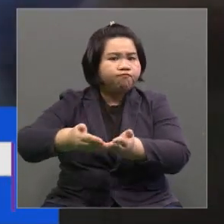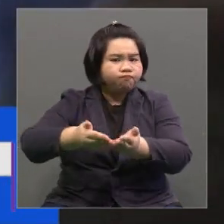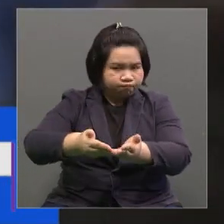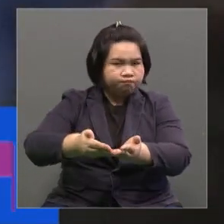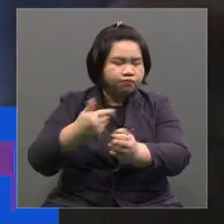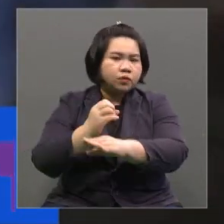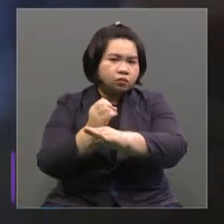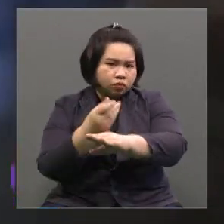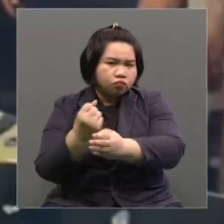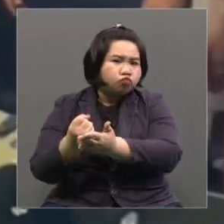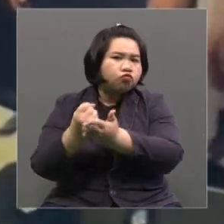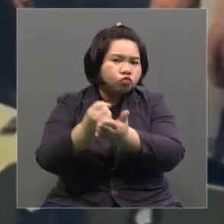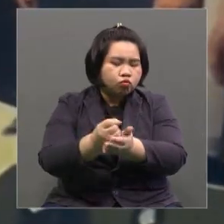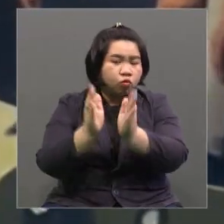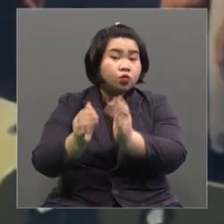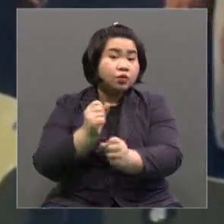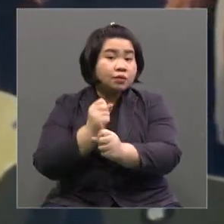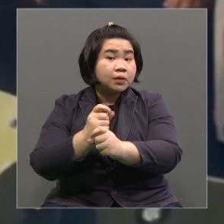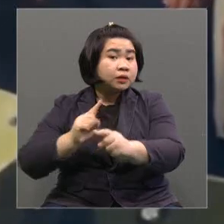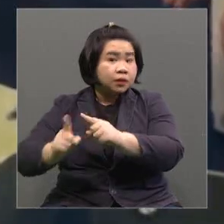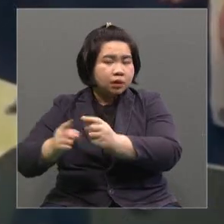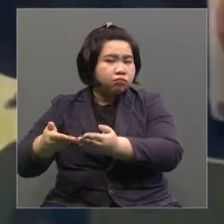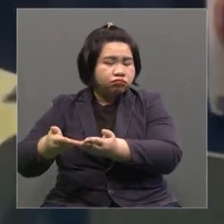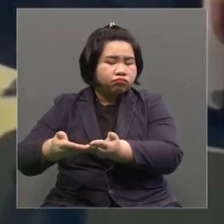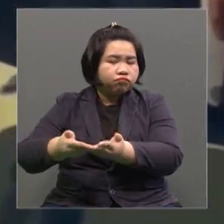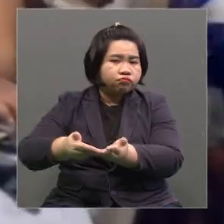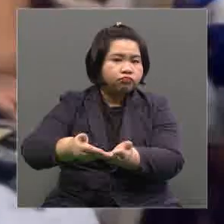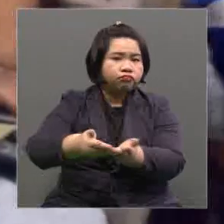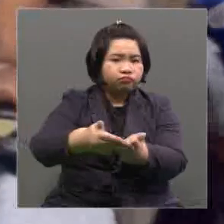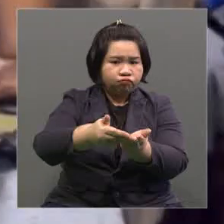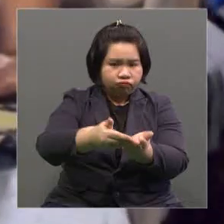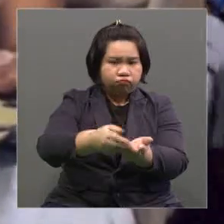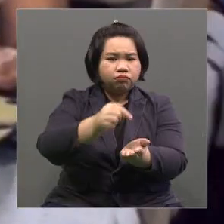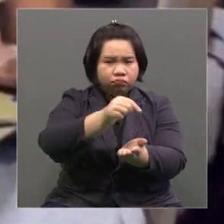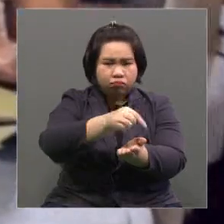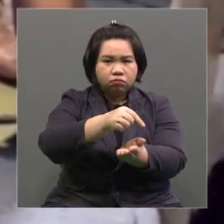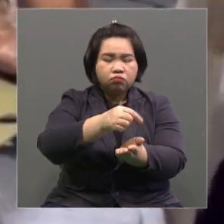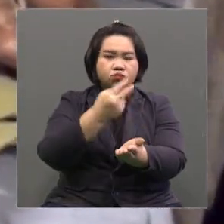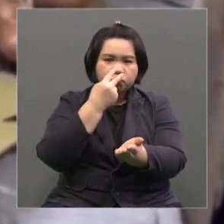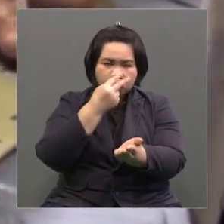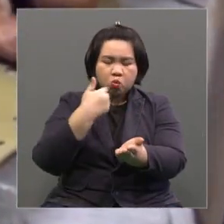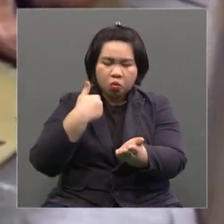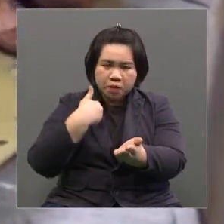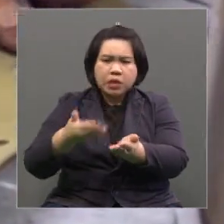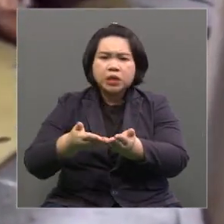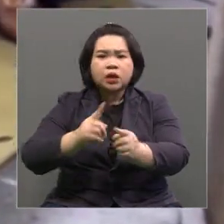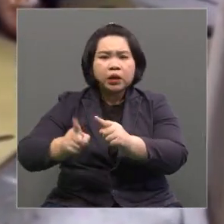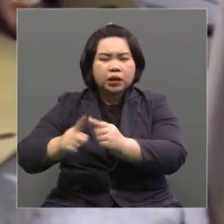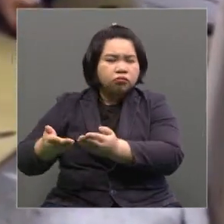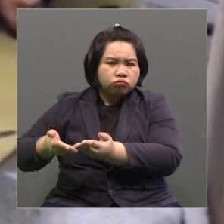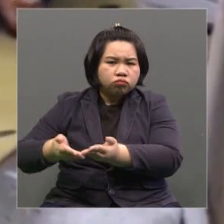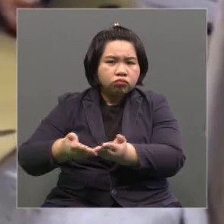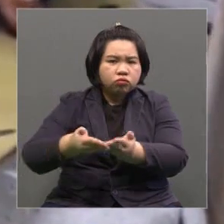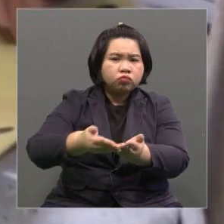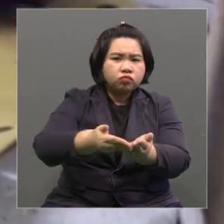ภัยทางทะเลพร้อมเจ้าหน้าที่ชุดปฏิบัติการพิเศษกองเรือปฏิบัติการทัพเรือภาคที่2และเรือยางนะคะรีบส่งไปเข้า